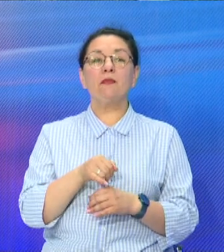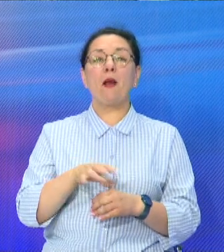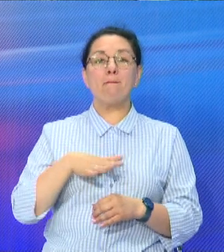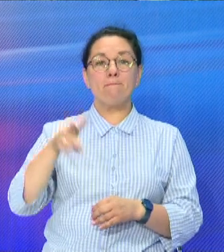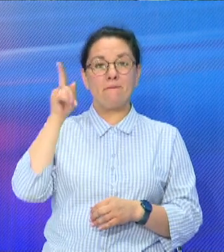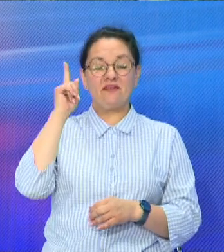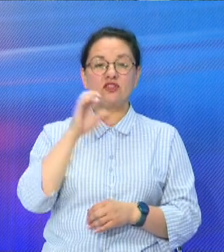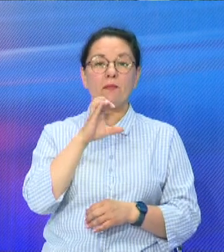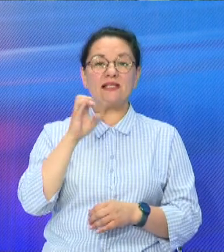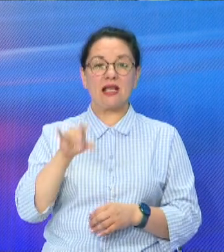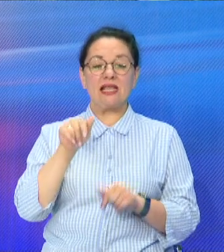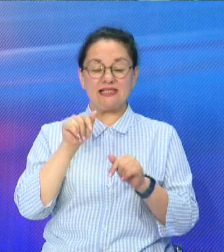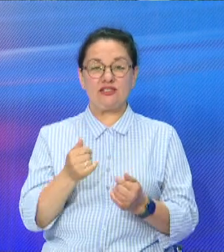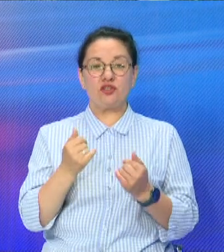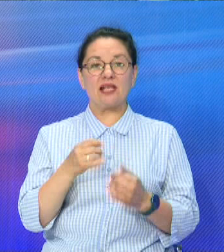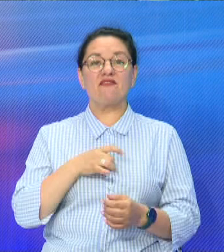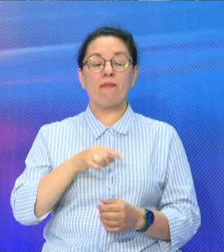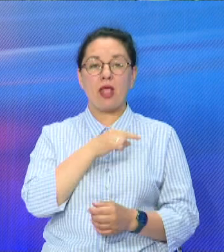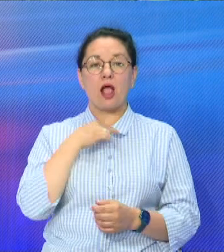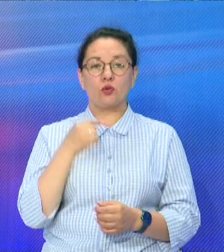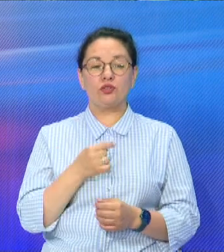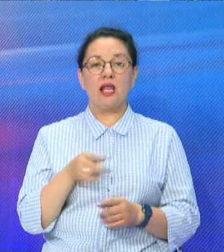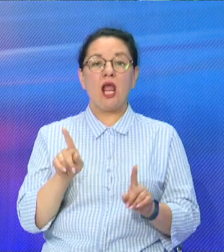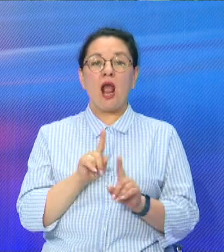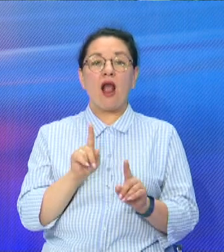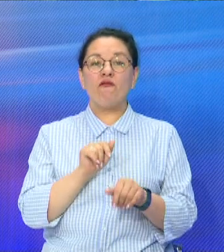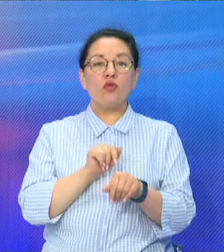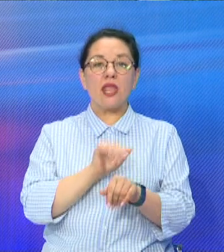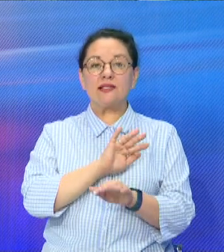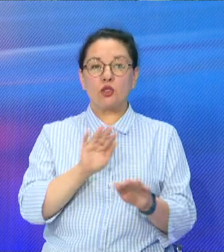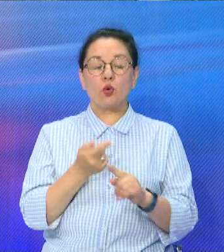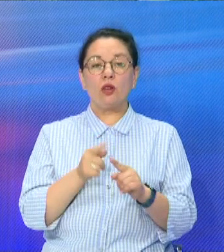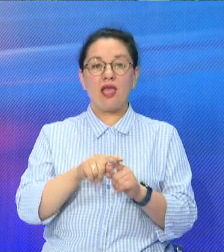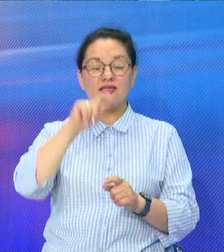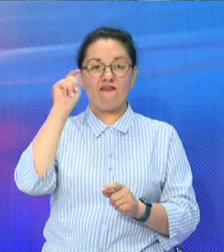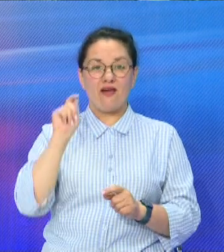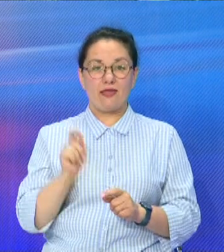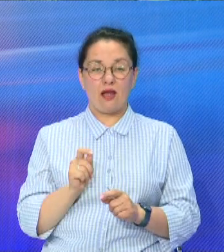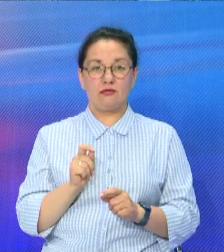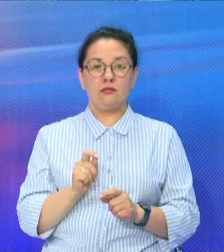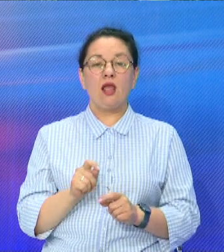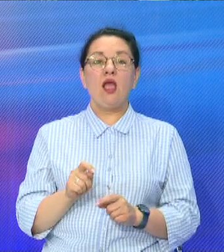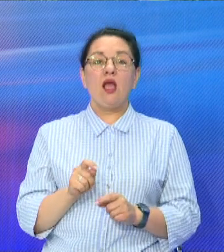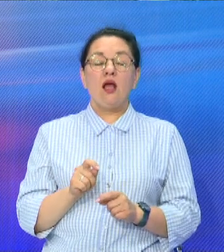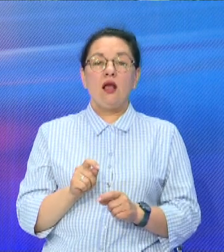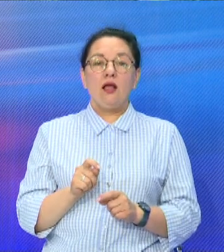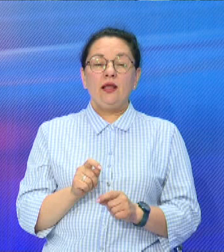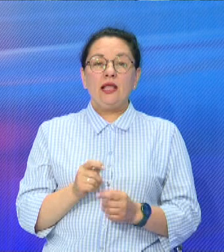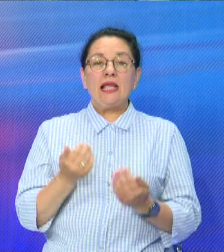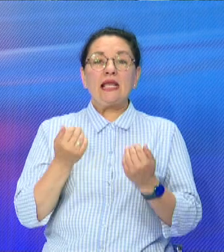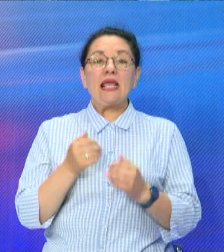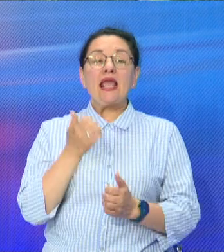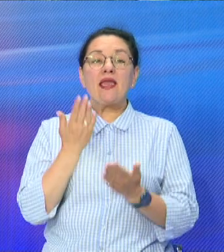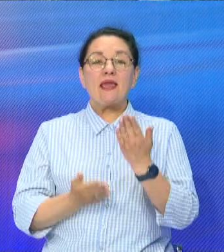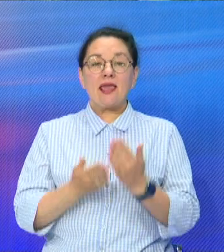да и у нас беларуси который будет не задело это война так или прямо или косвенно и так далее если